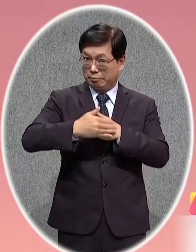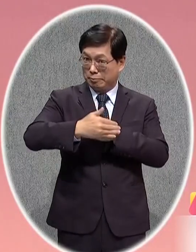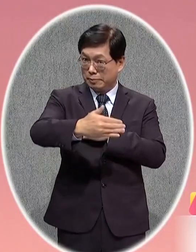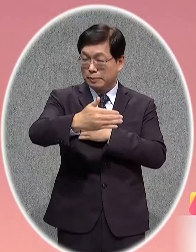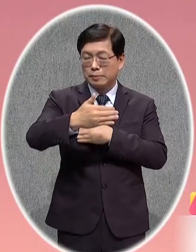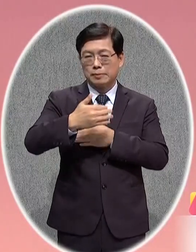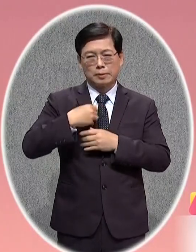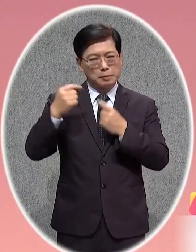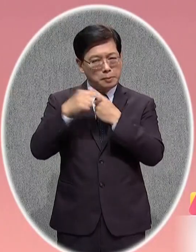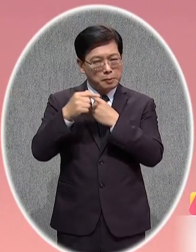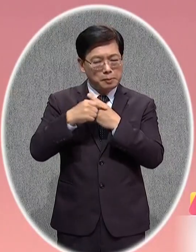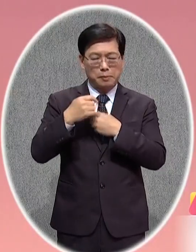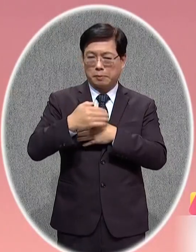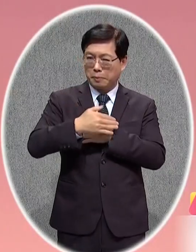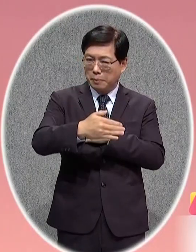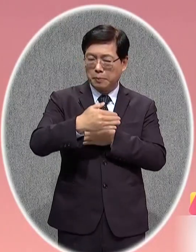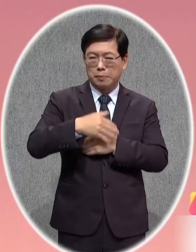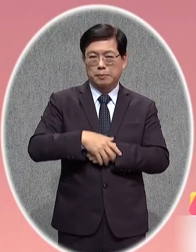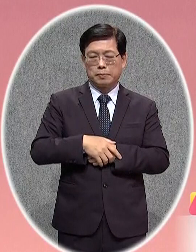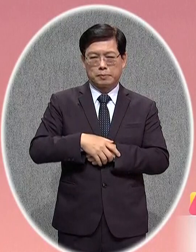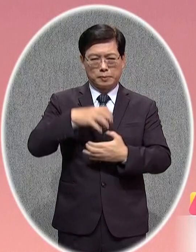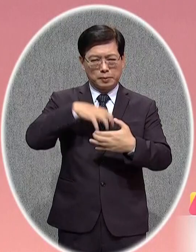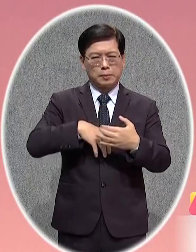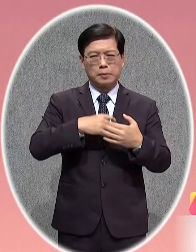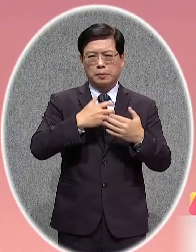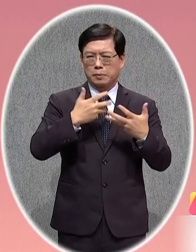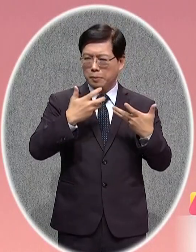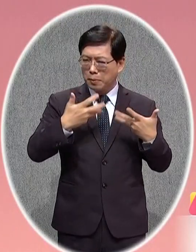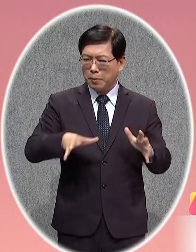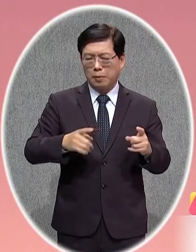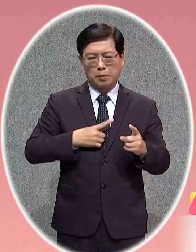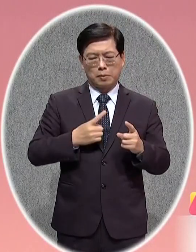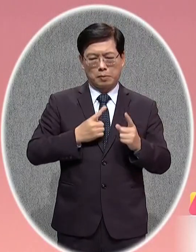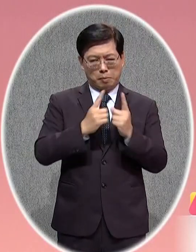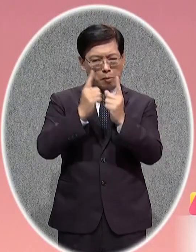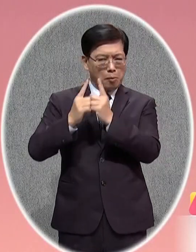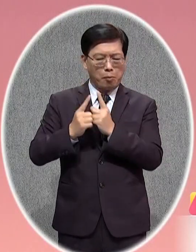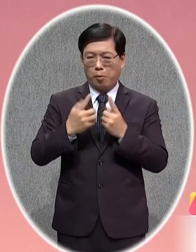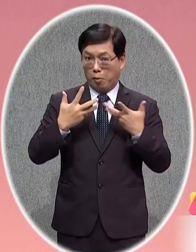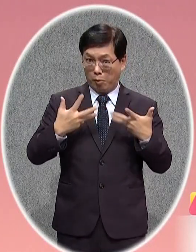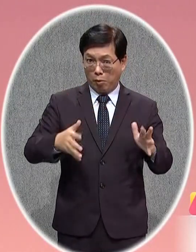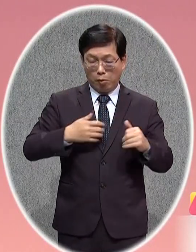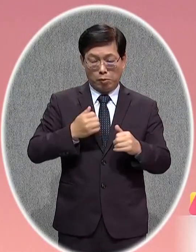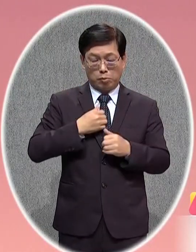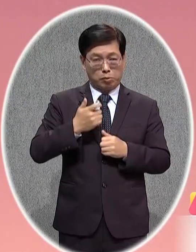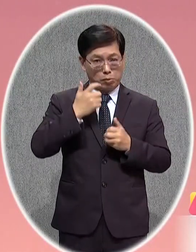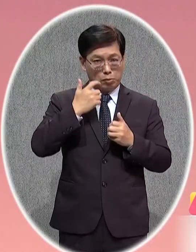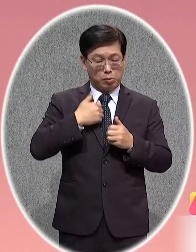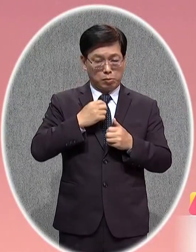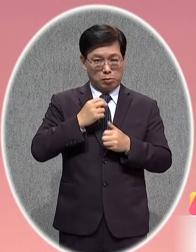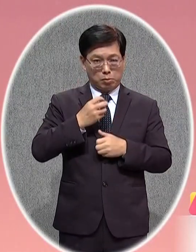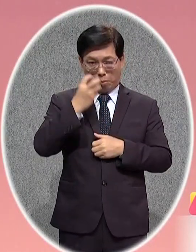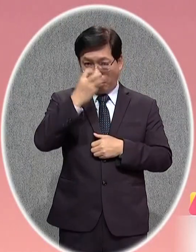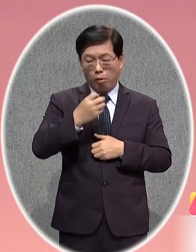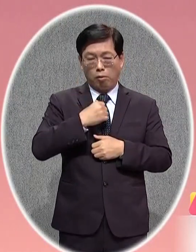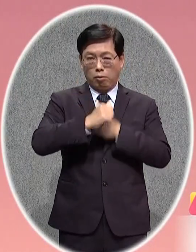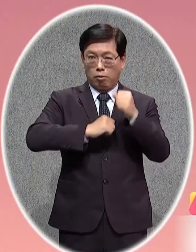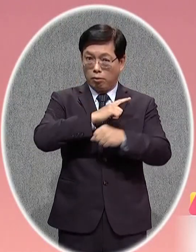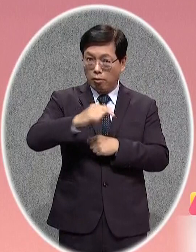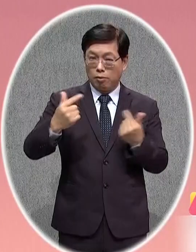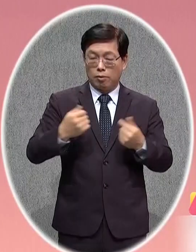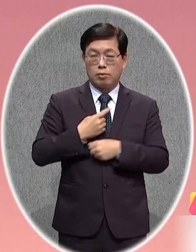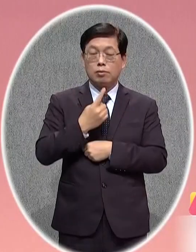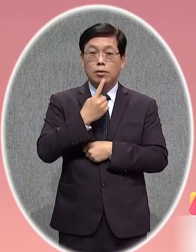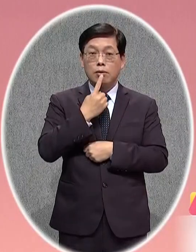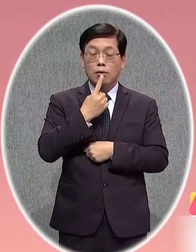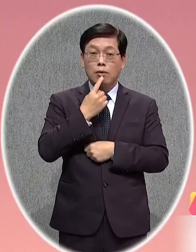当中，研究的过程当中，有许多非常受瞩目的动物来到这里，包括我们的红肉